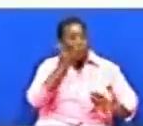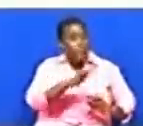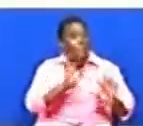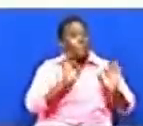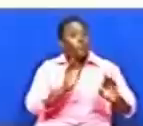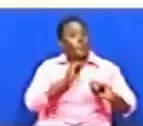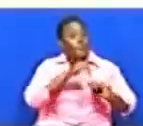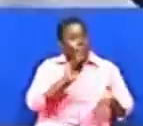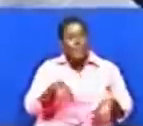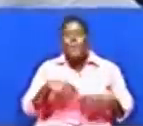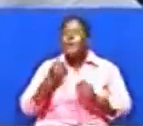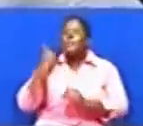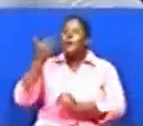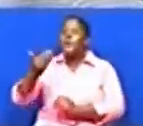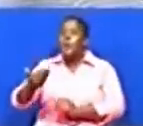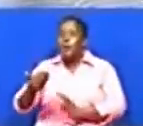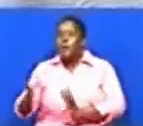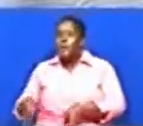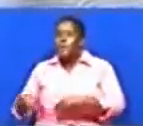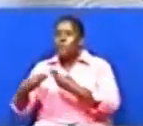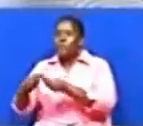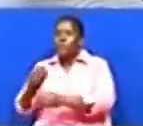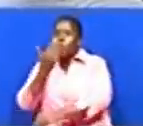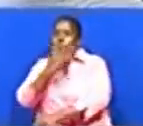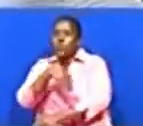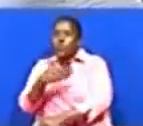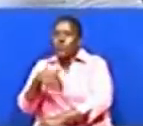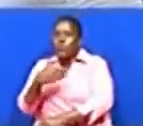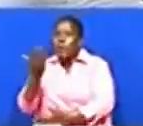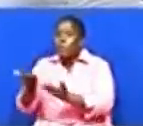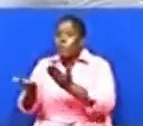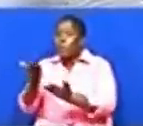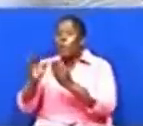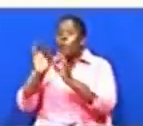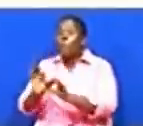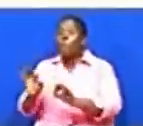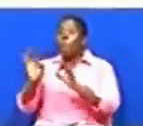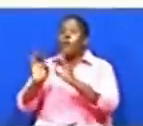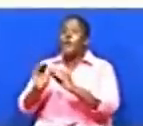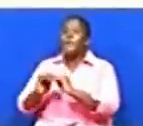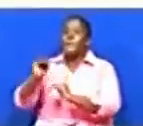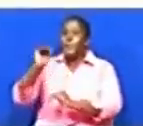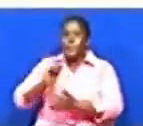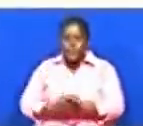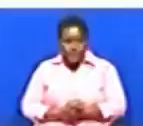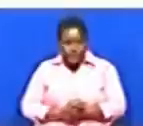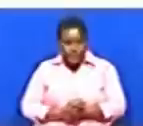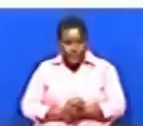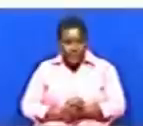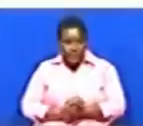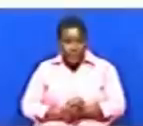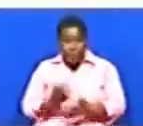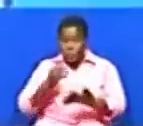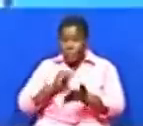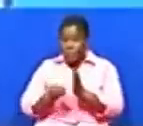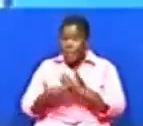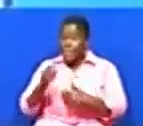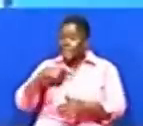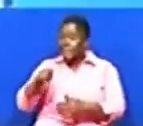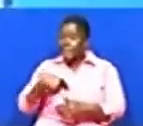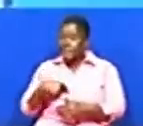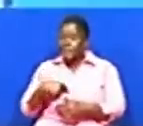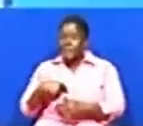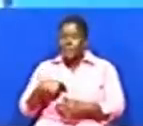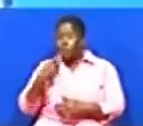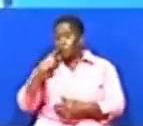zaidi na hatimaye tuweze kutoa huduma kwa wananchi ya kiwango ambacho ni bora zaidi, kwa sababu tunasema tunapeleka maji